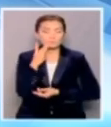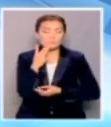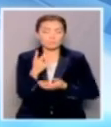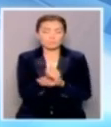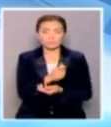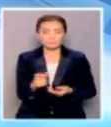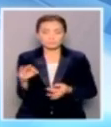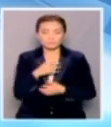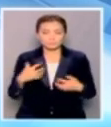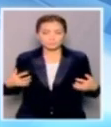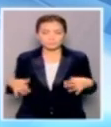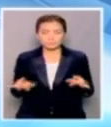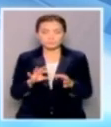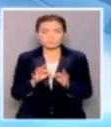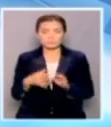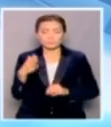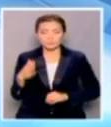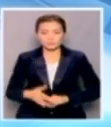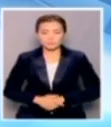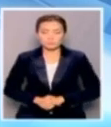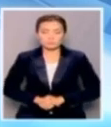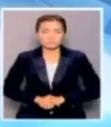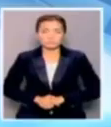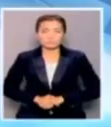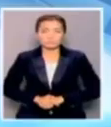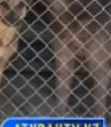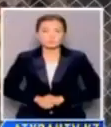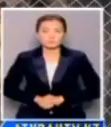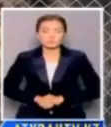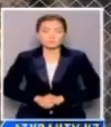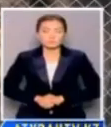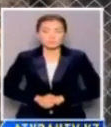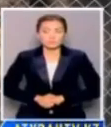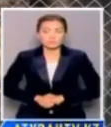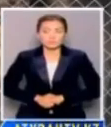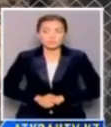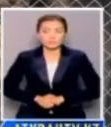тапқан жануар турасын әріптесім Гүлфани Ерсайын айтсын.